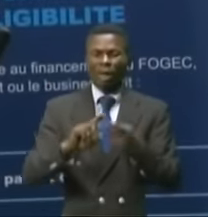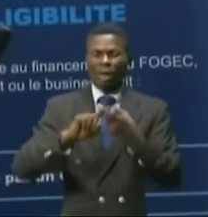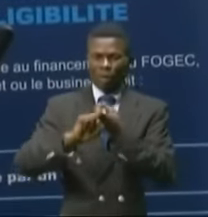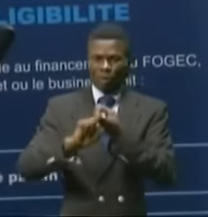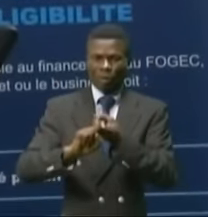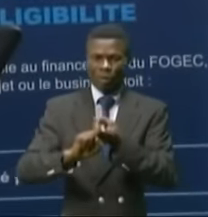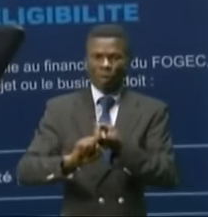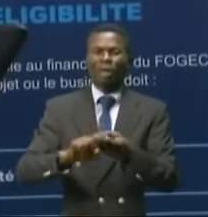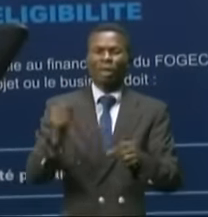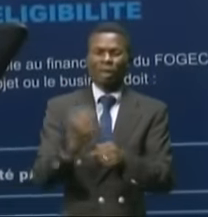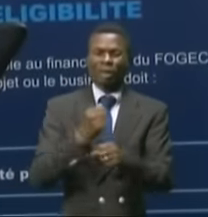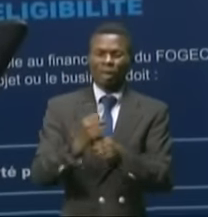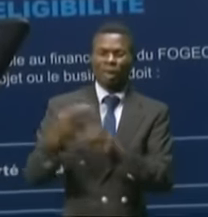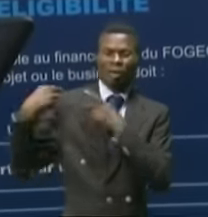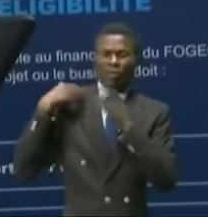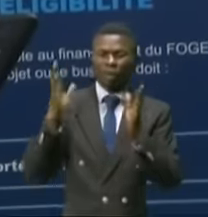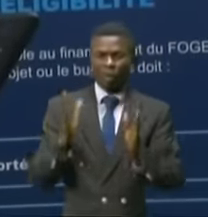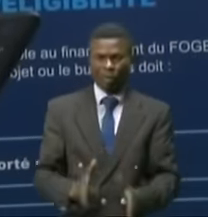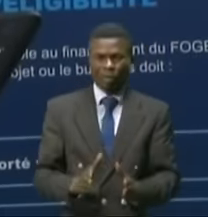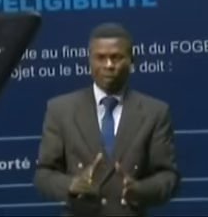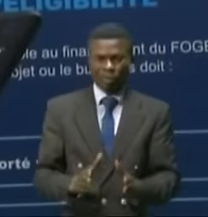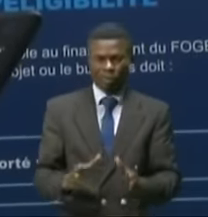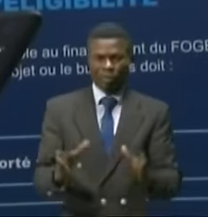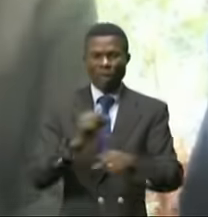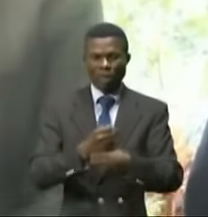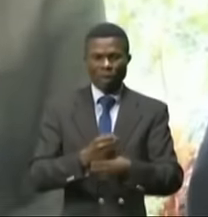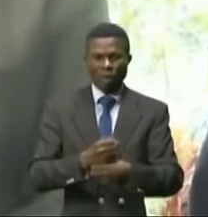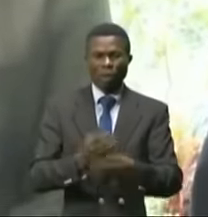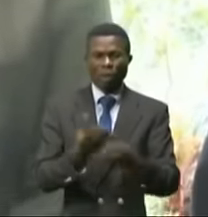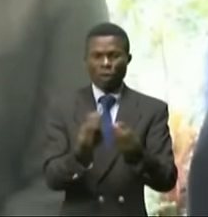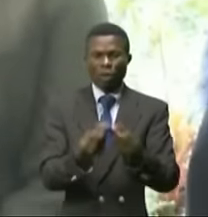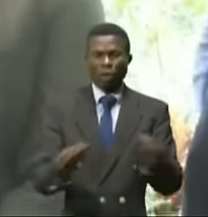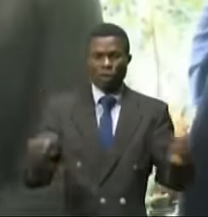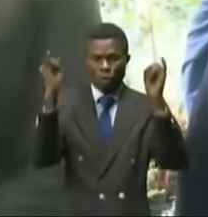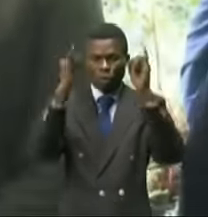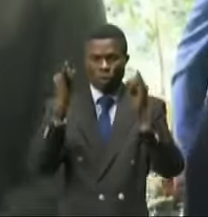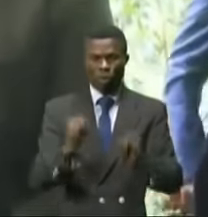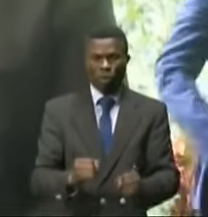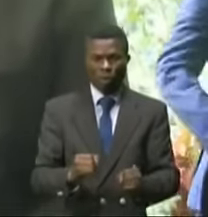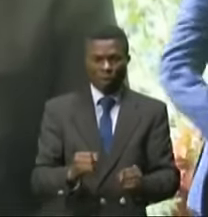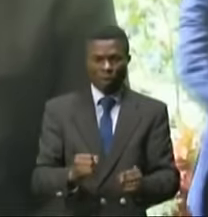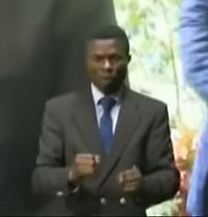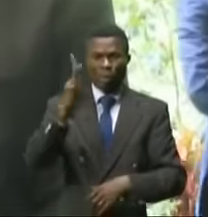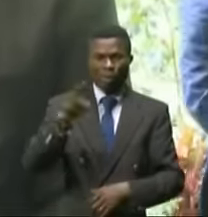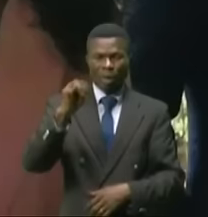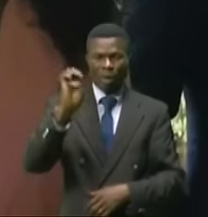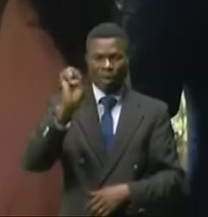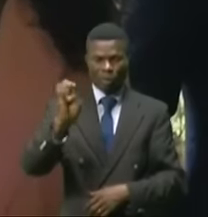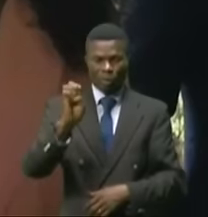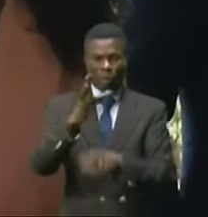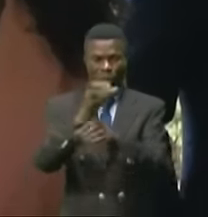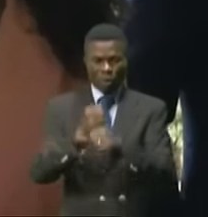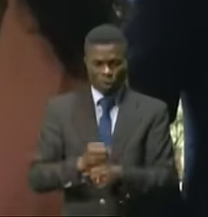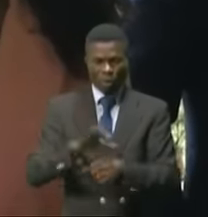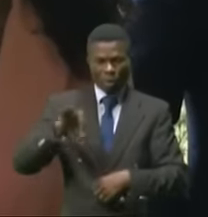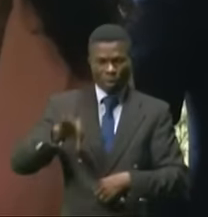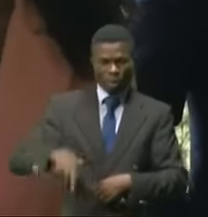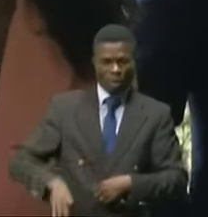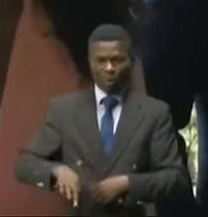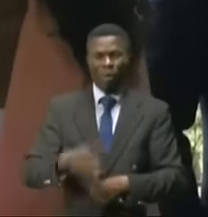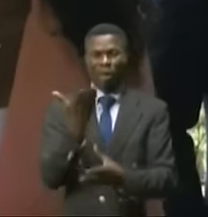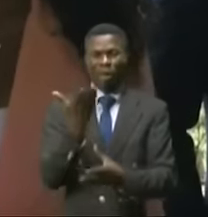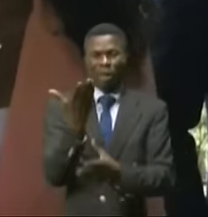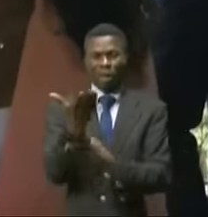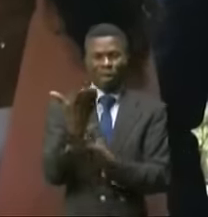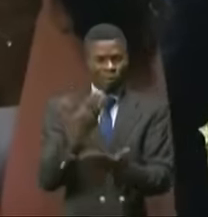confiance dans les prêts responsables. Avec la mise en place de la solution numérique, les PME bénéficieront d'un processus de demande